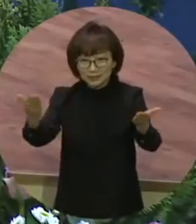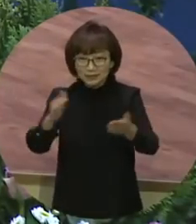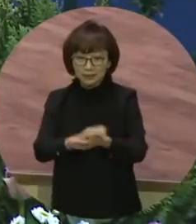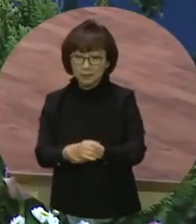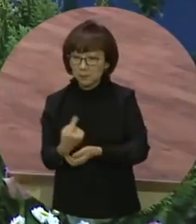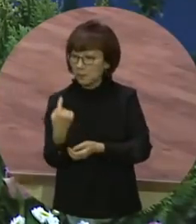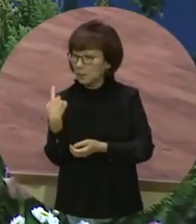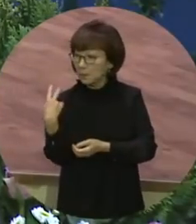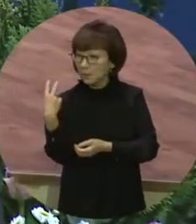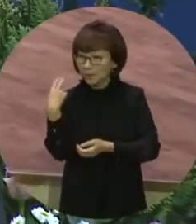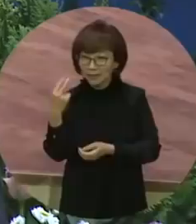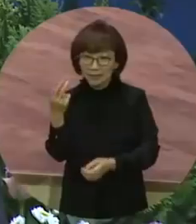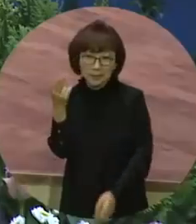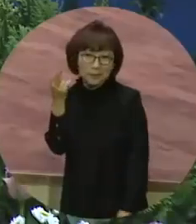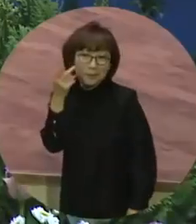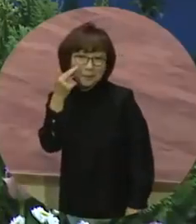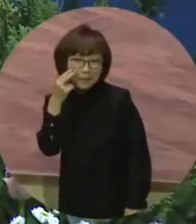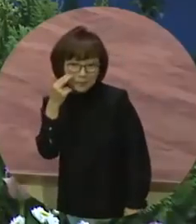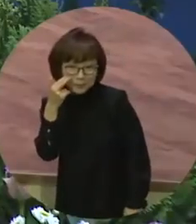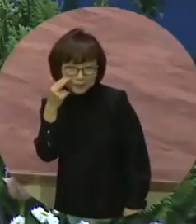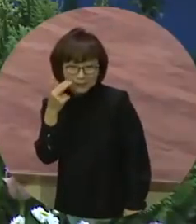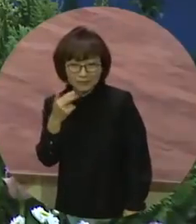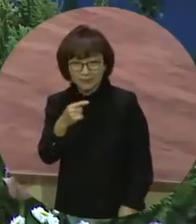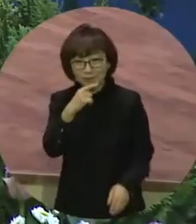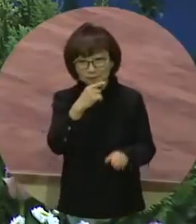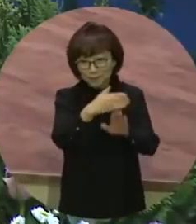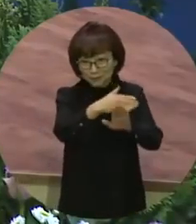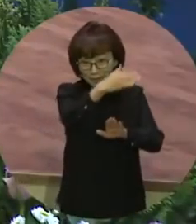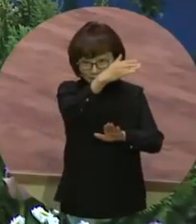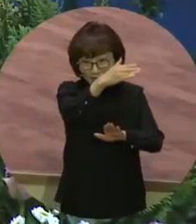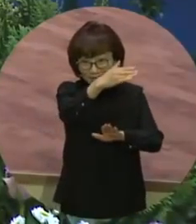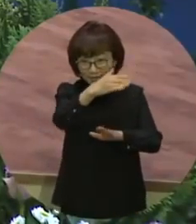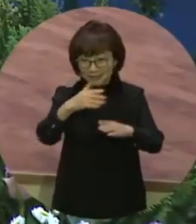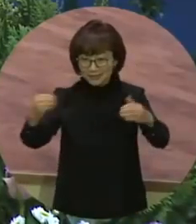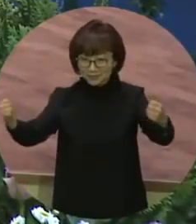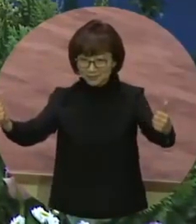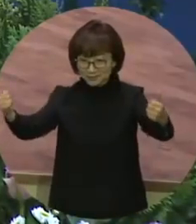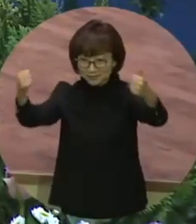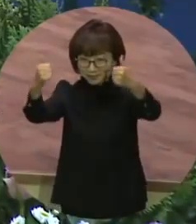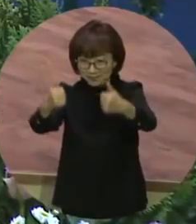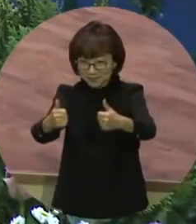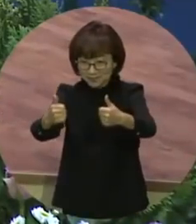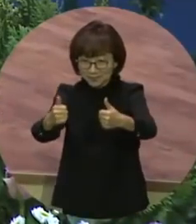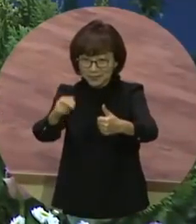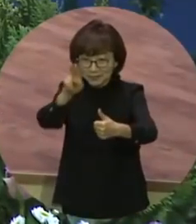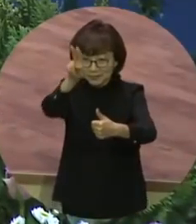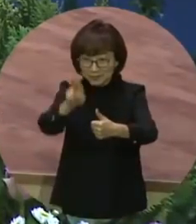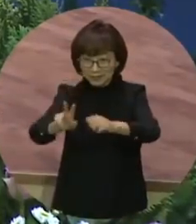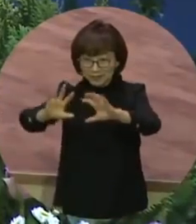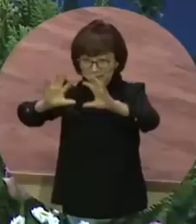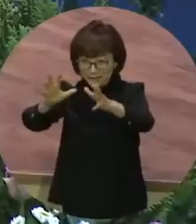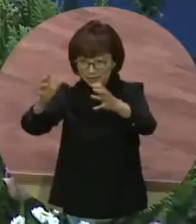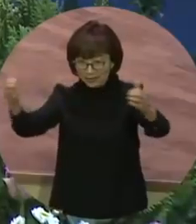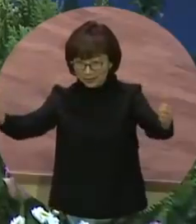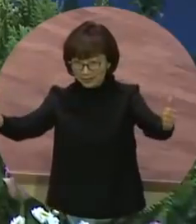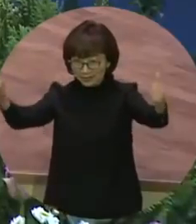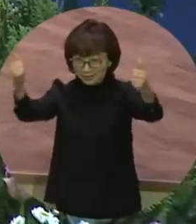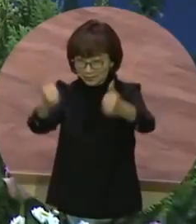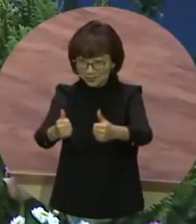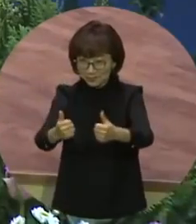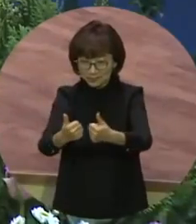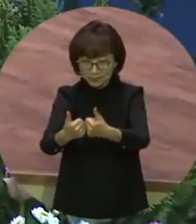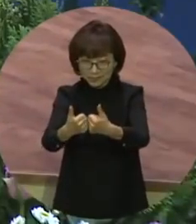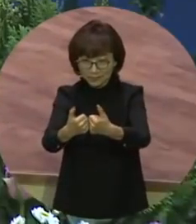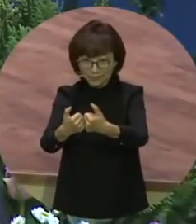북한의 제2차 정상회담이 베트남 하노이에서 그렇게 진행이 되었는데 이번